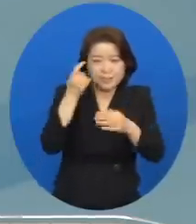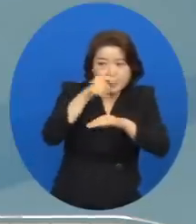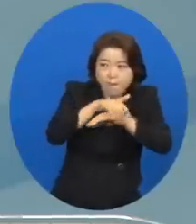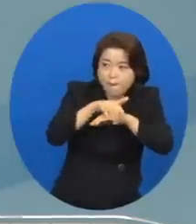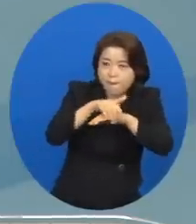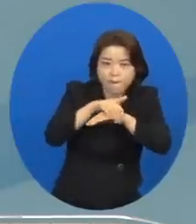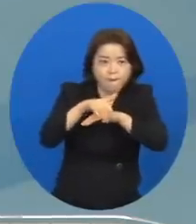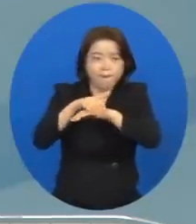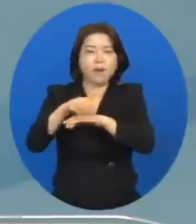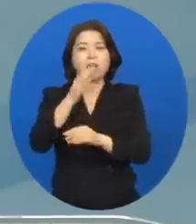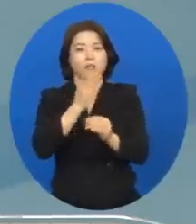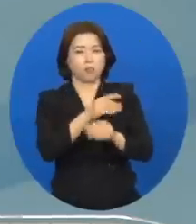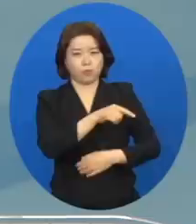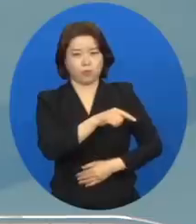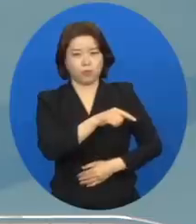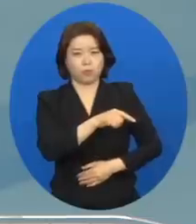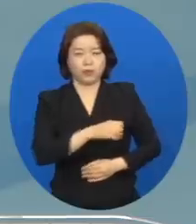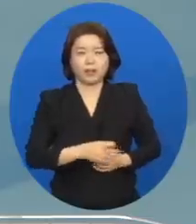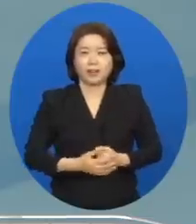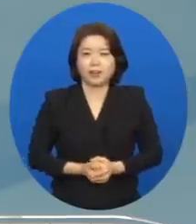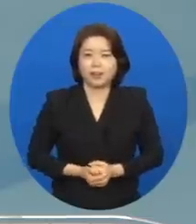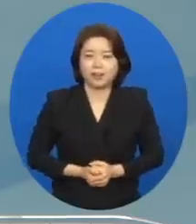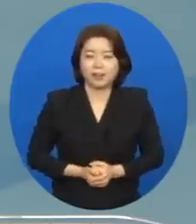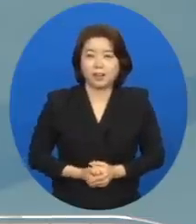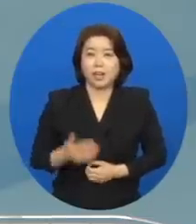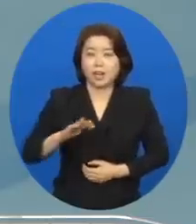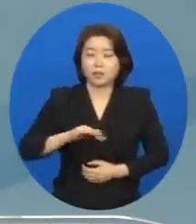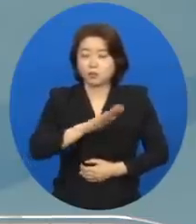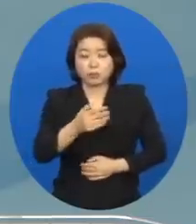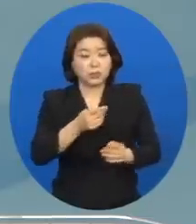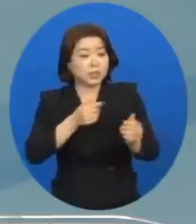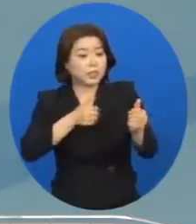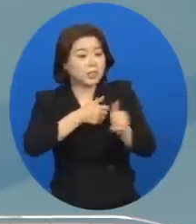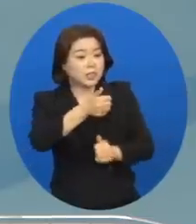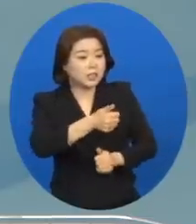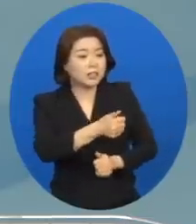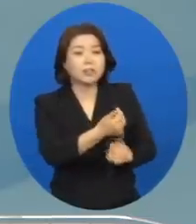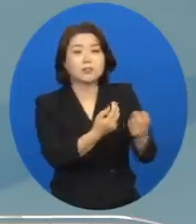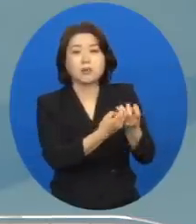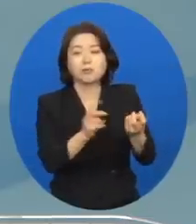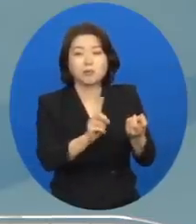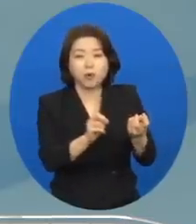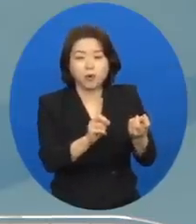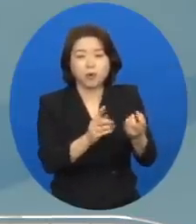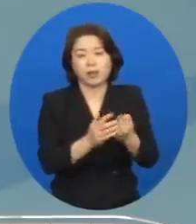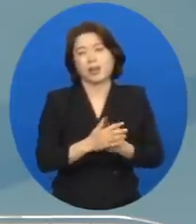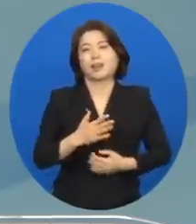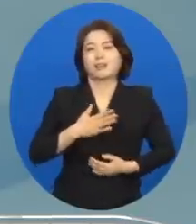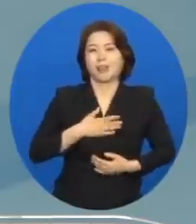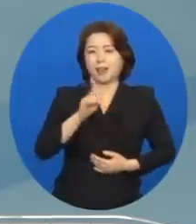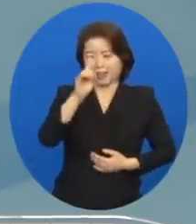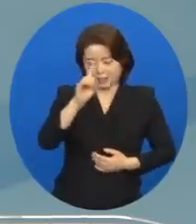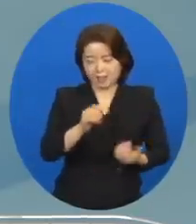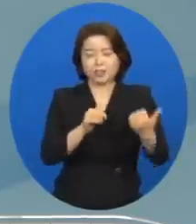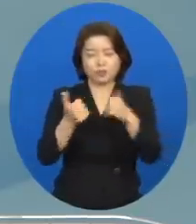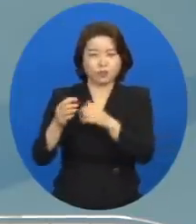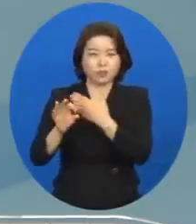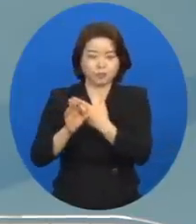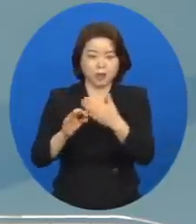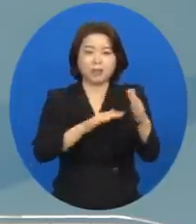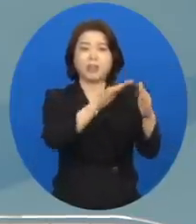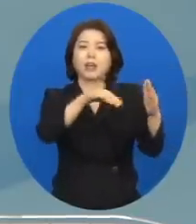있어요. 근데 우리가 어떻게 이기죠? 나 하나 죽으면 그러면